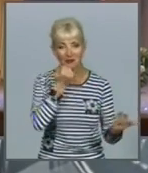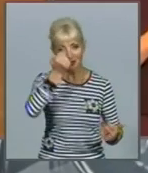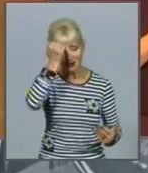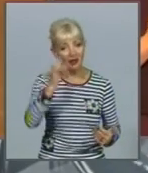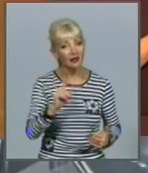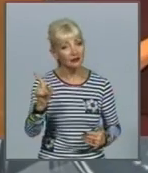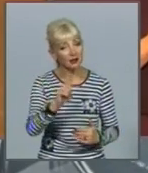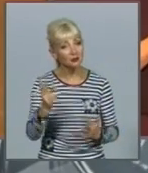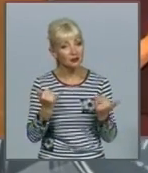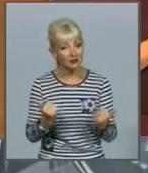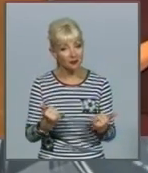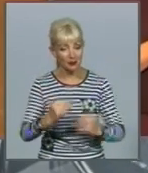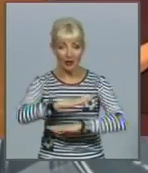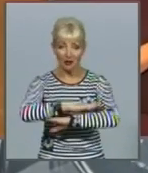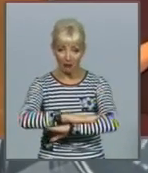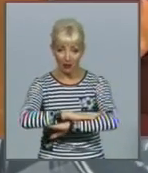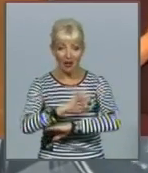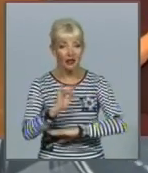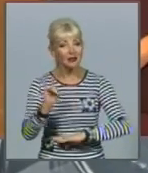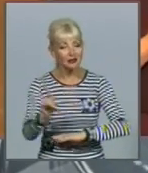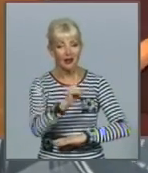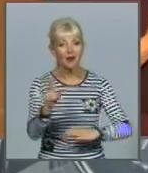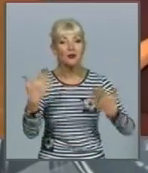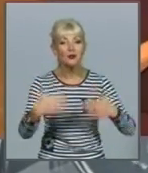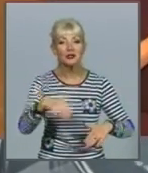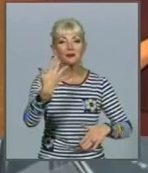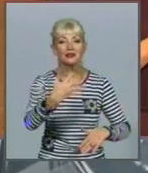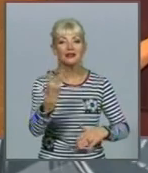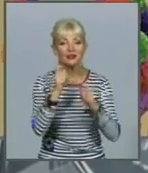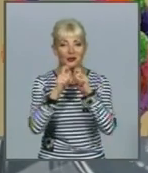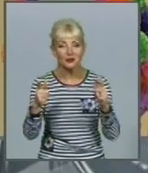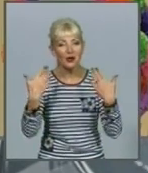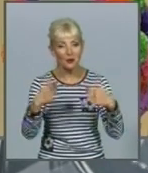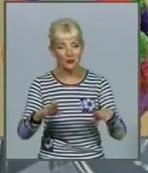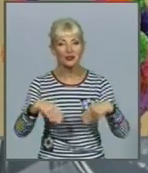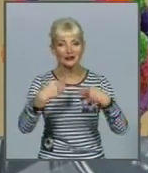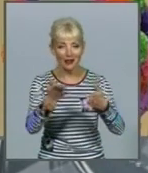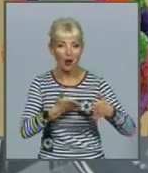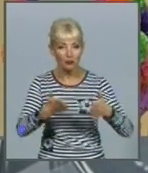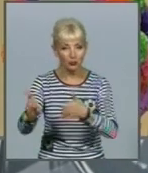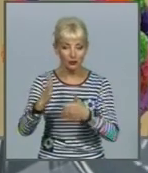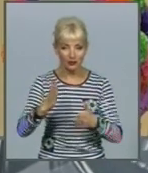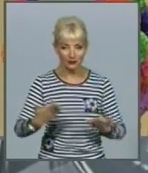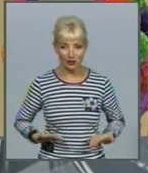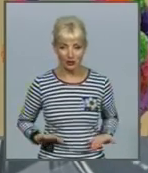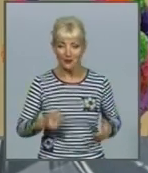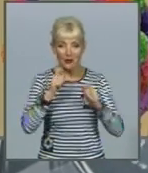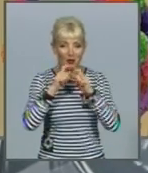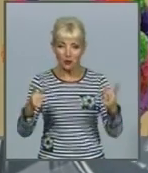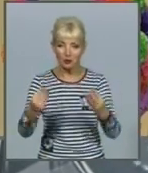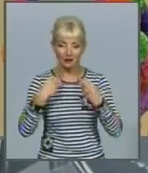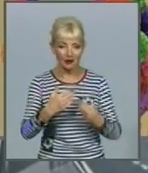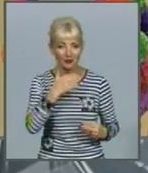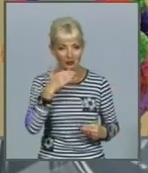сидить за партою, і ті, кому 53-я школа вже дала путівку в життя. Школа дала мне многое. Школа – это основа всех